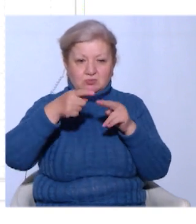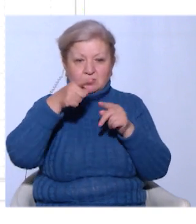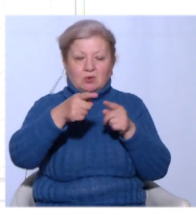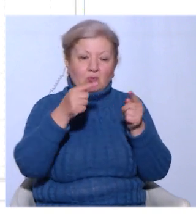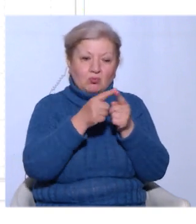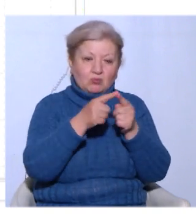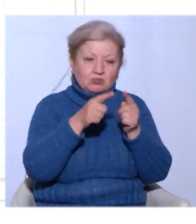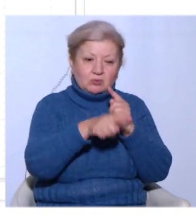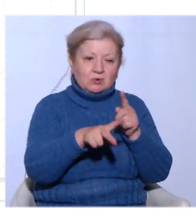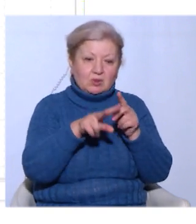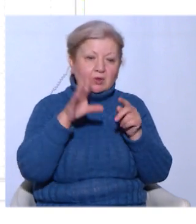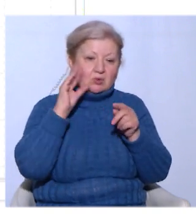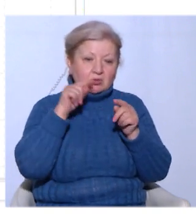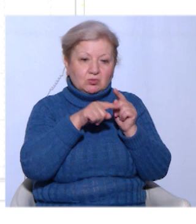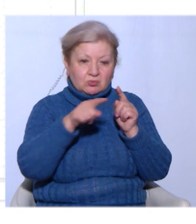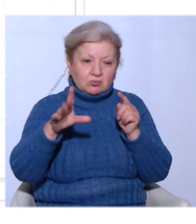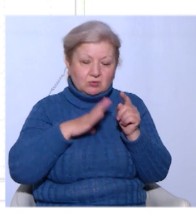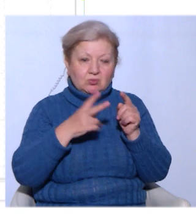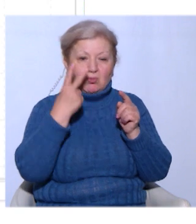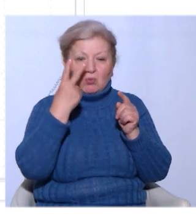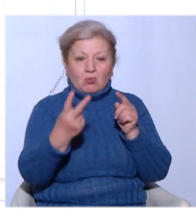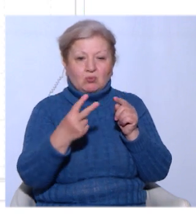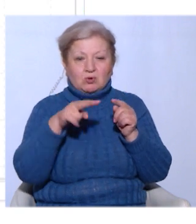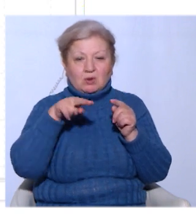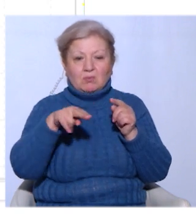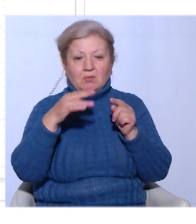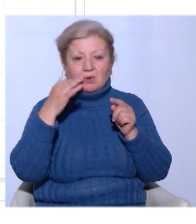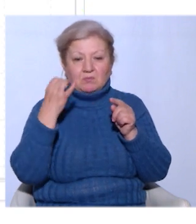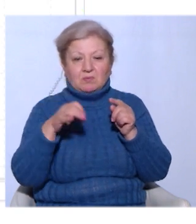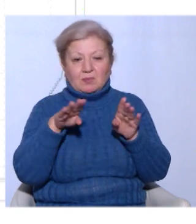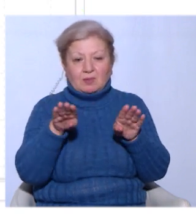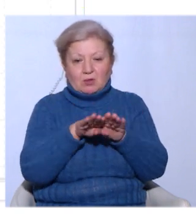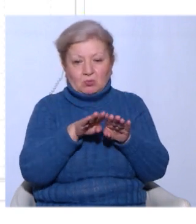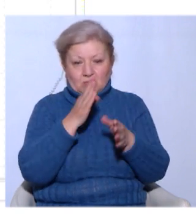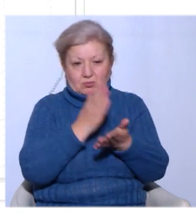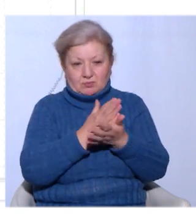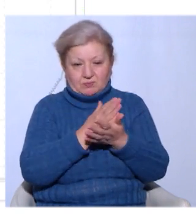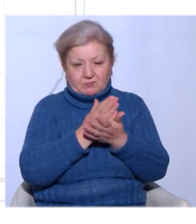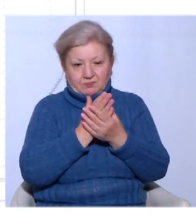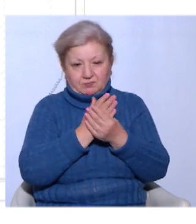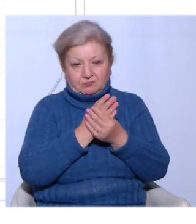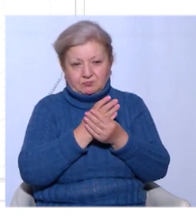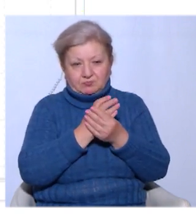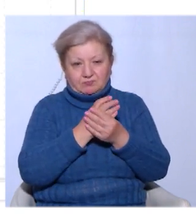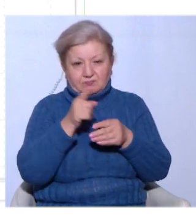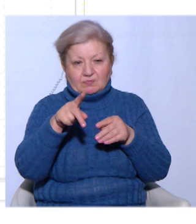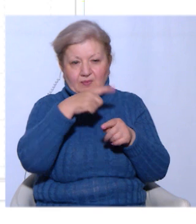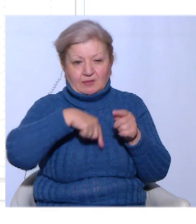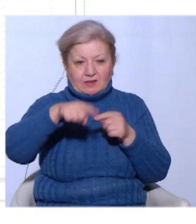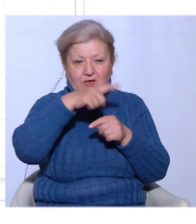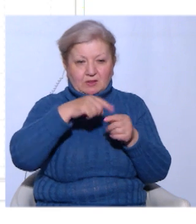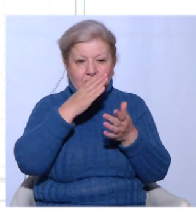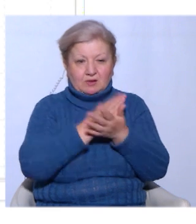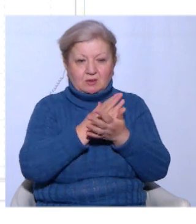დროს შემოვწერეთ, ეს არის 2 პის ტოლი. წირით და კუთხური სიჩქარეები ერთმანეთთან დაკავშირებული